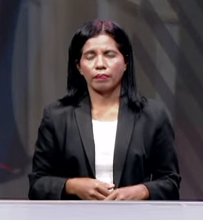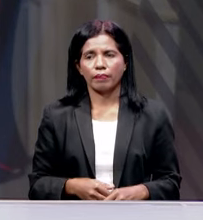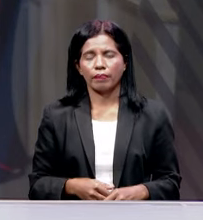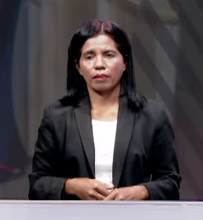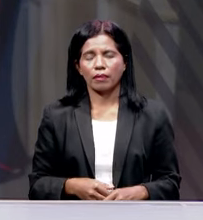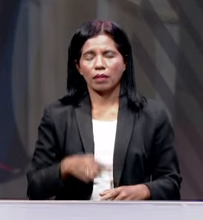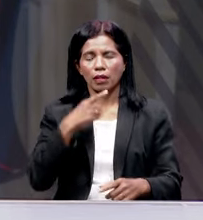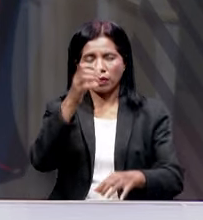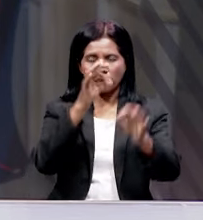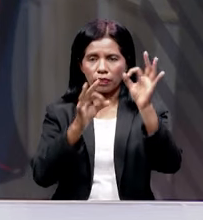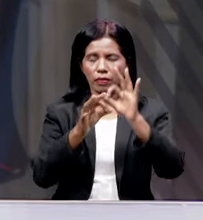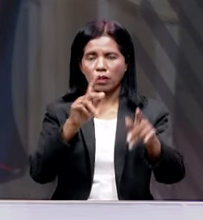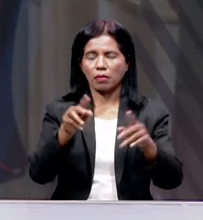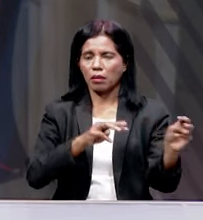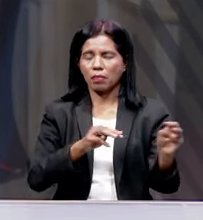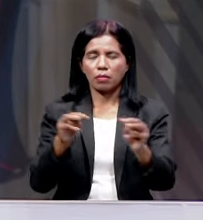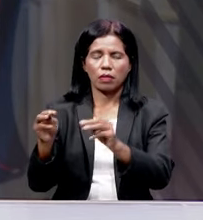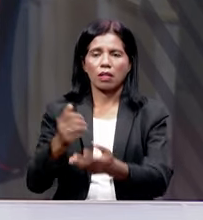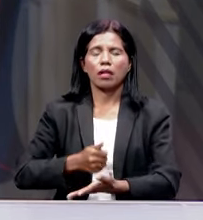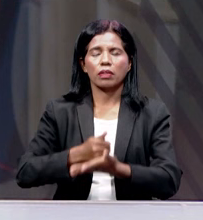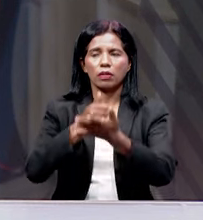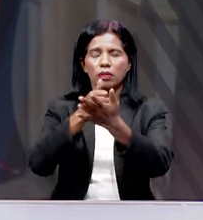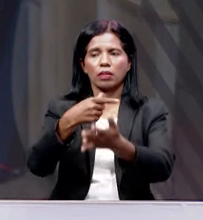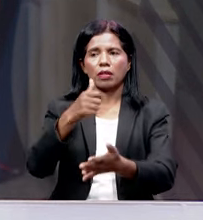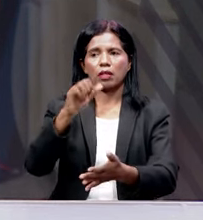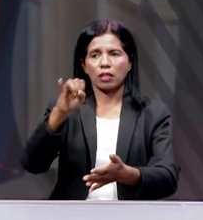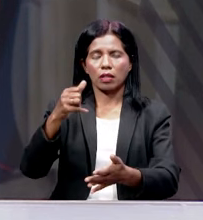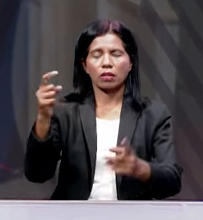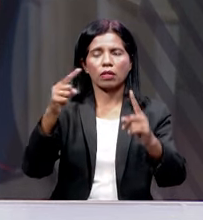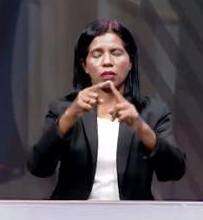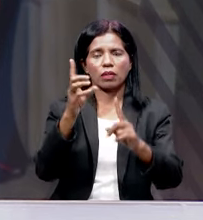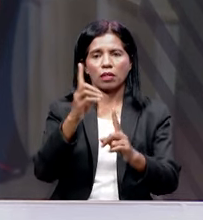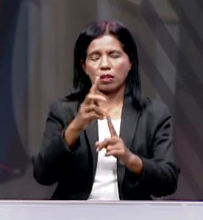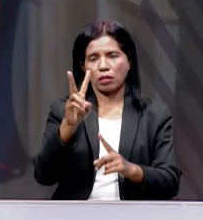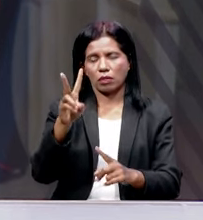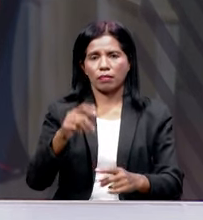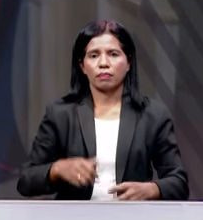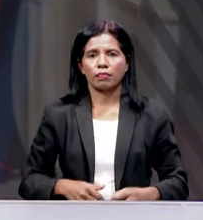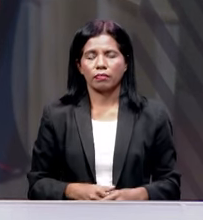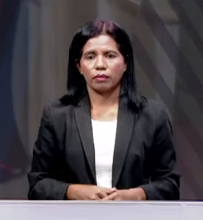Biden fer camia un sirene be transporta apoi umanitariu ba Gaza se toia lor un ruane laran.